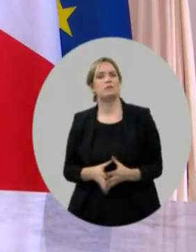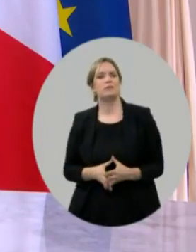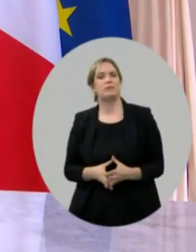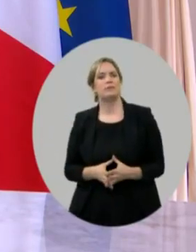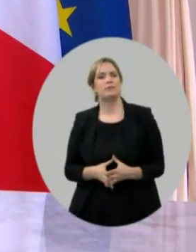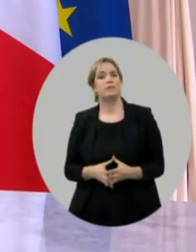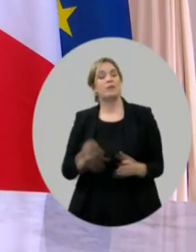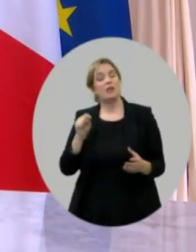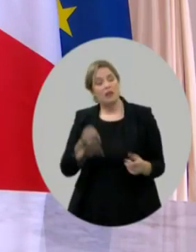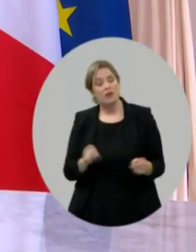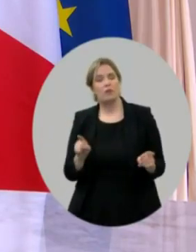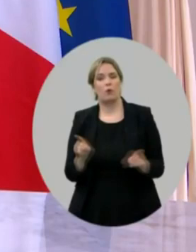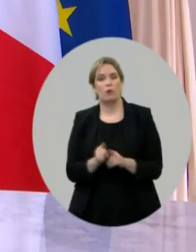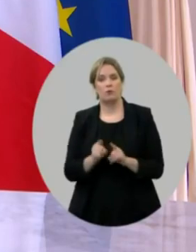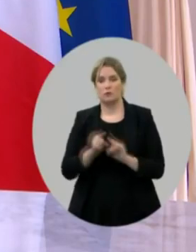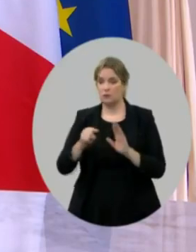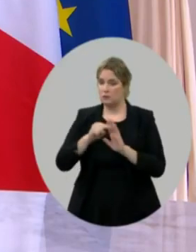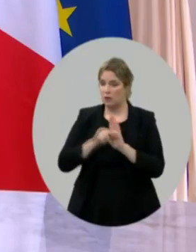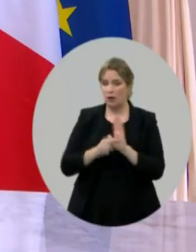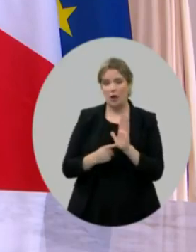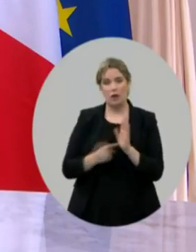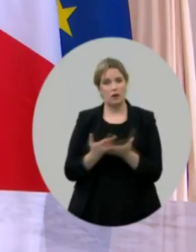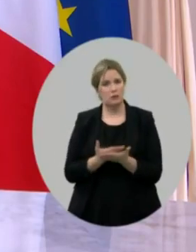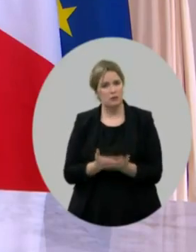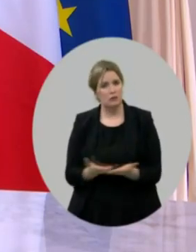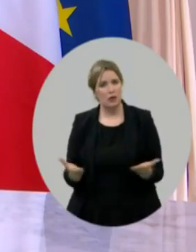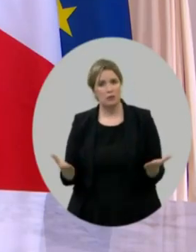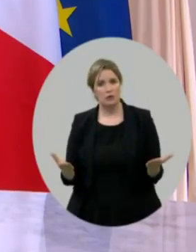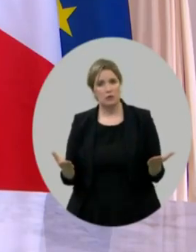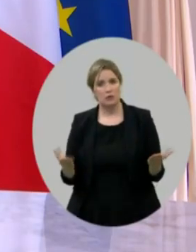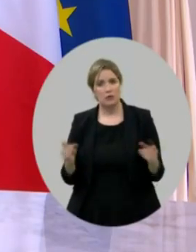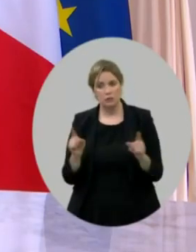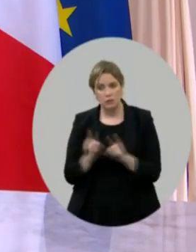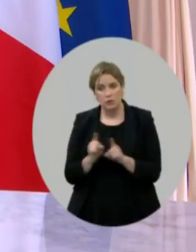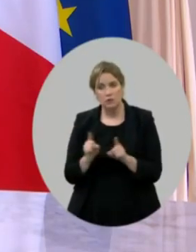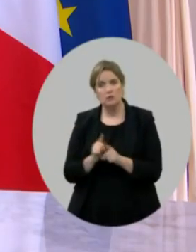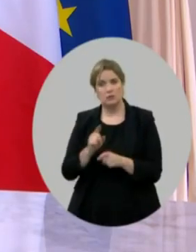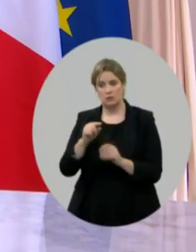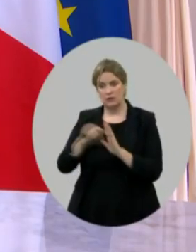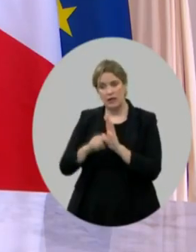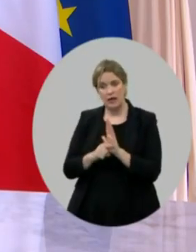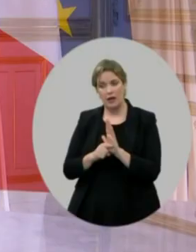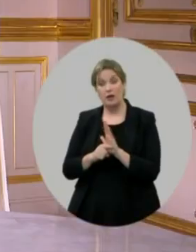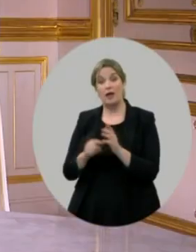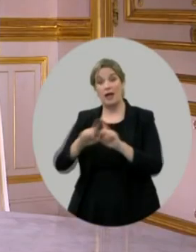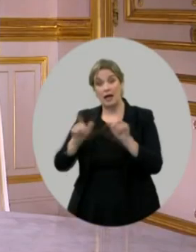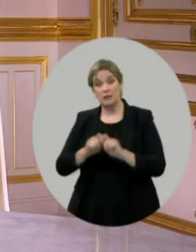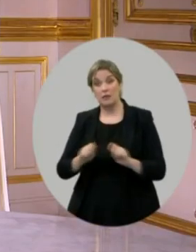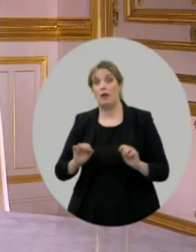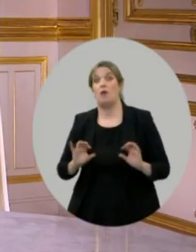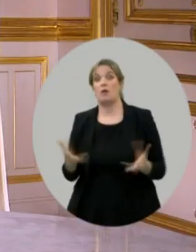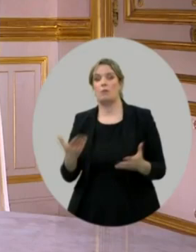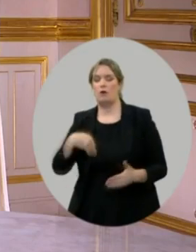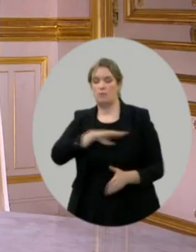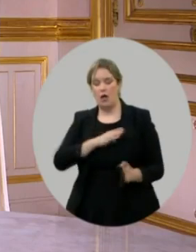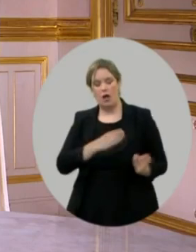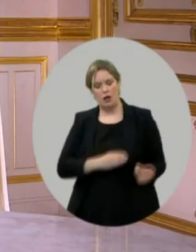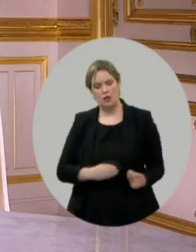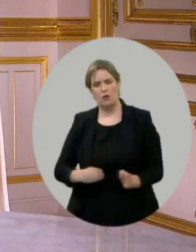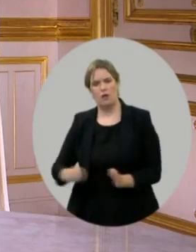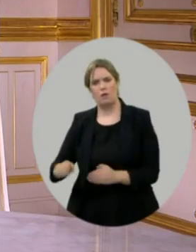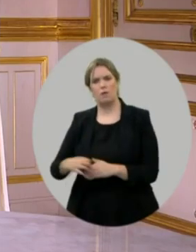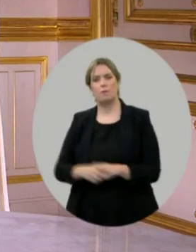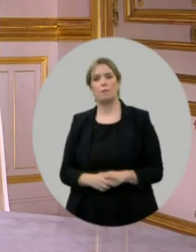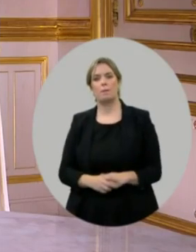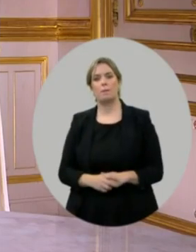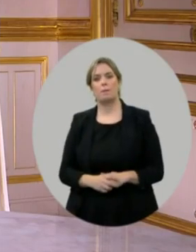Il faut donc là aussi des règles simples et des règles respectées et donc de la rigueur. Je